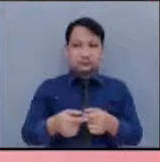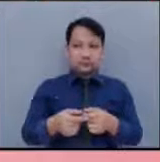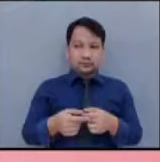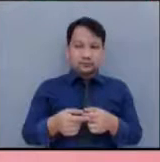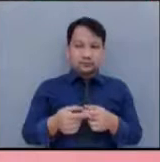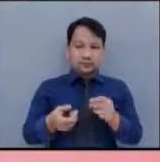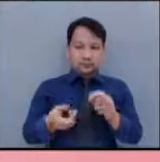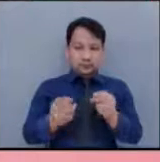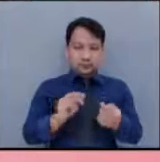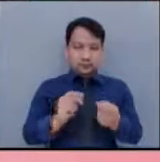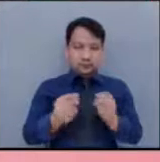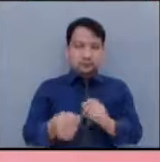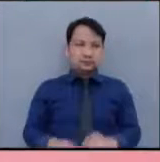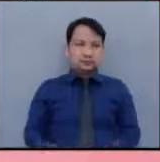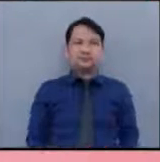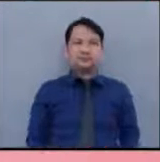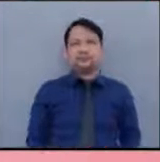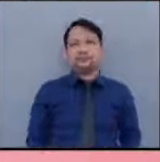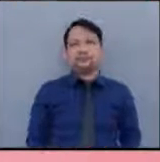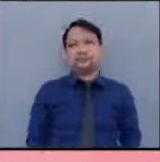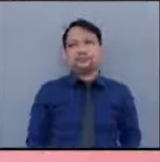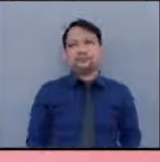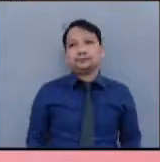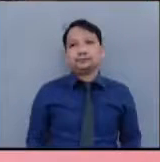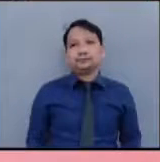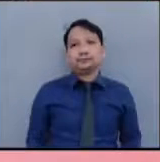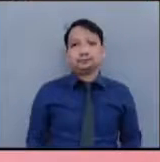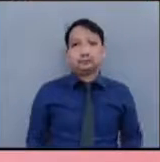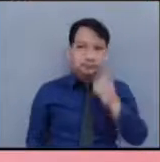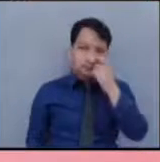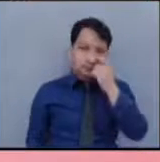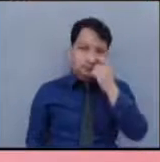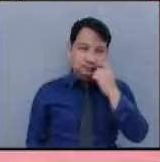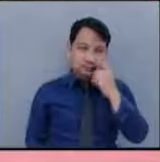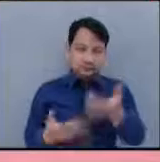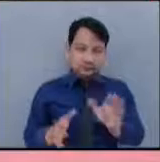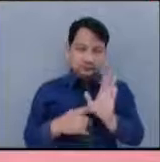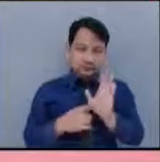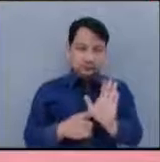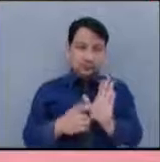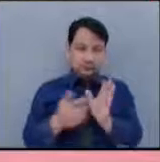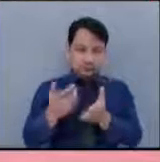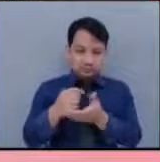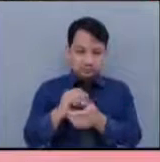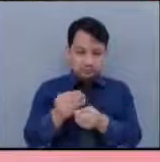yan. Oo. Okay. Back so, after itupi back to back,